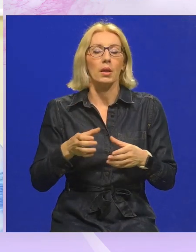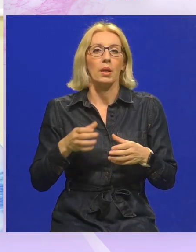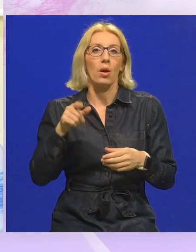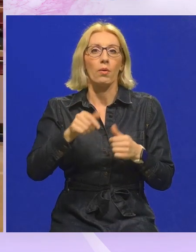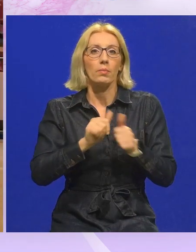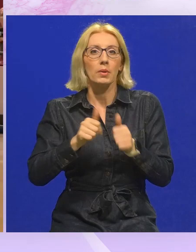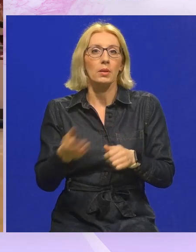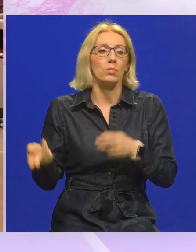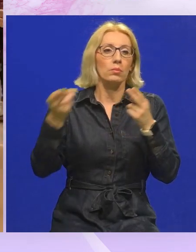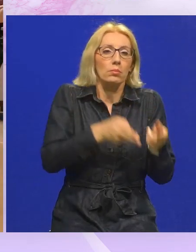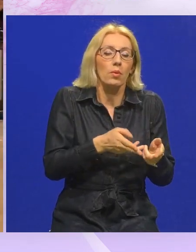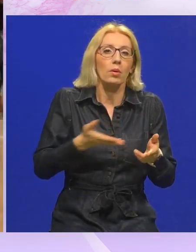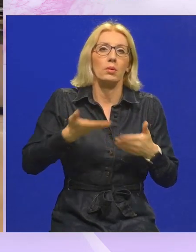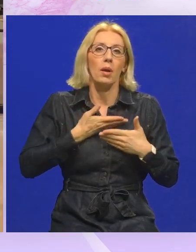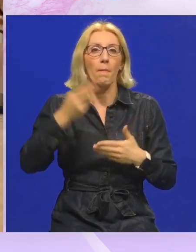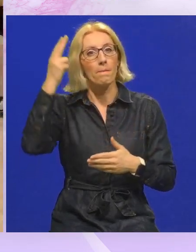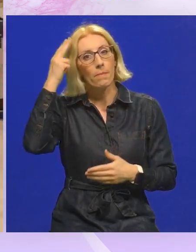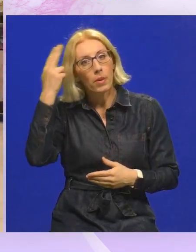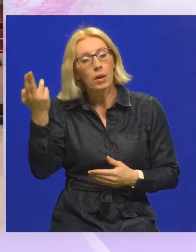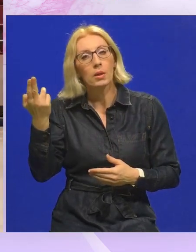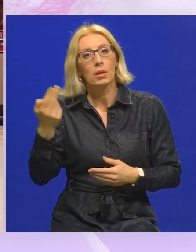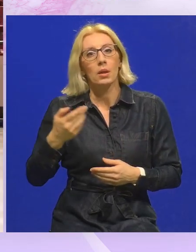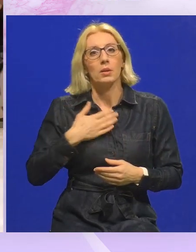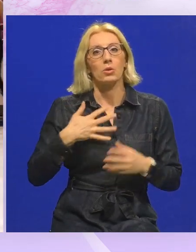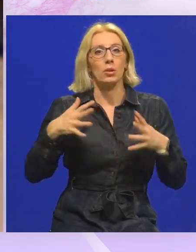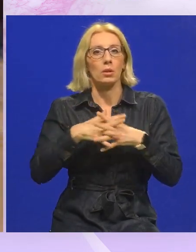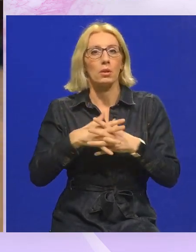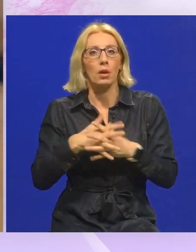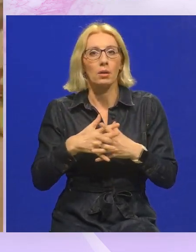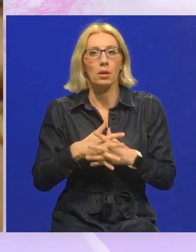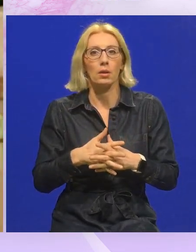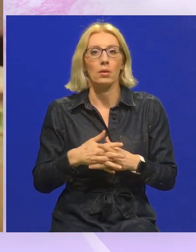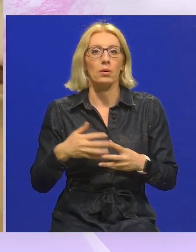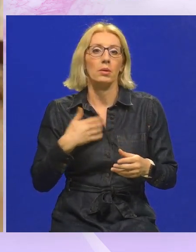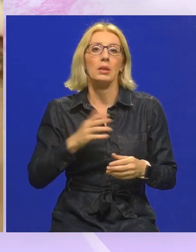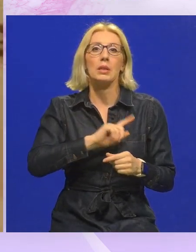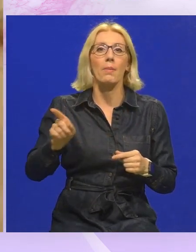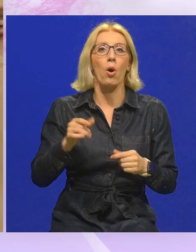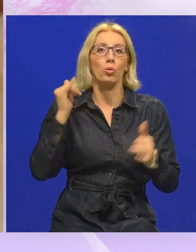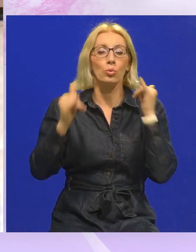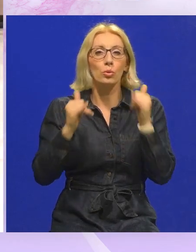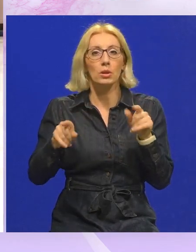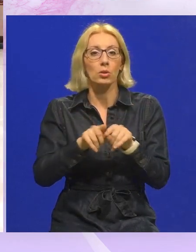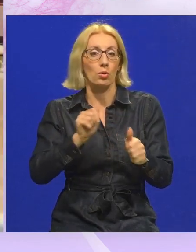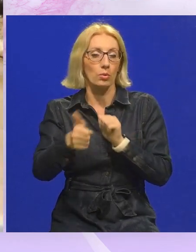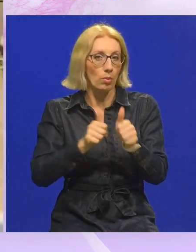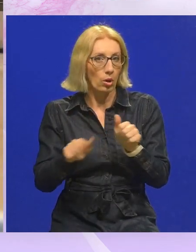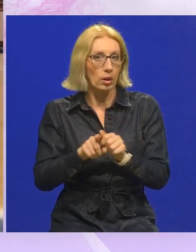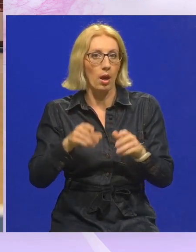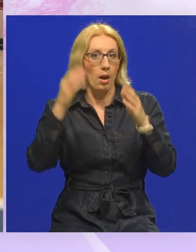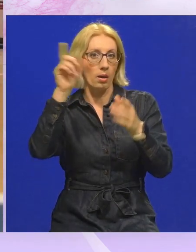svakako pridonosi jednoj velikoj prepoznatljivosti našeg grada, ne samo na turističkoj, već i na sportskoj